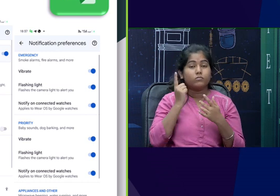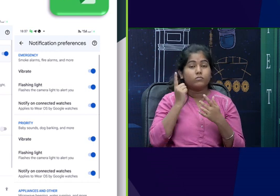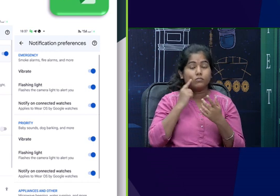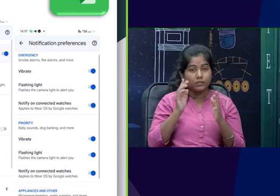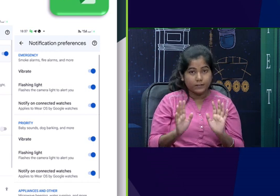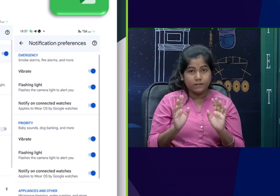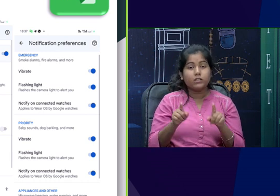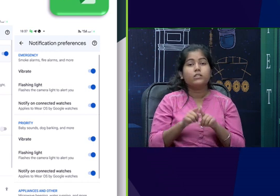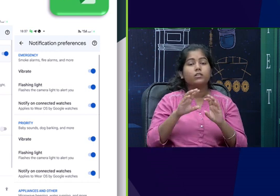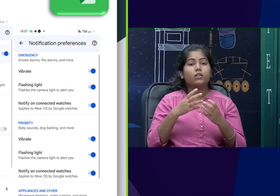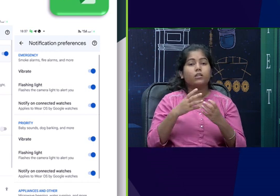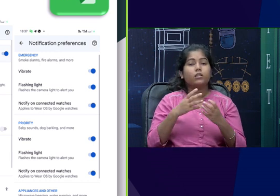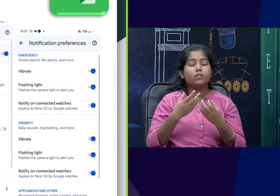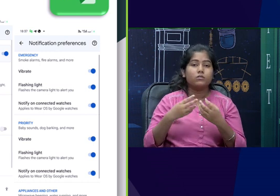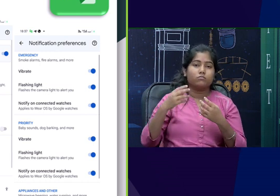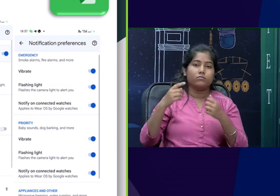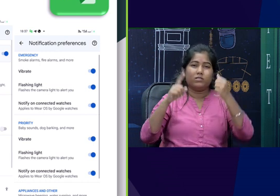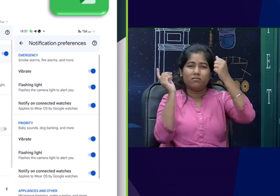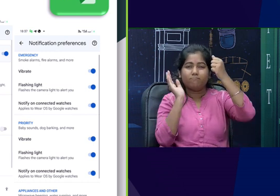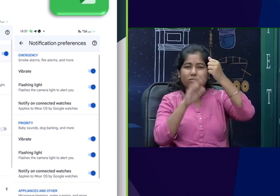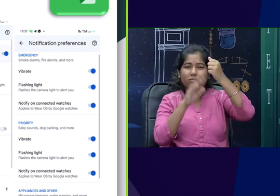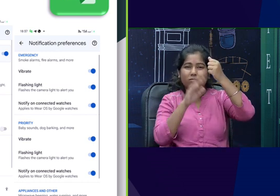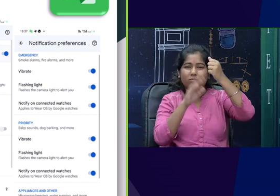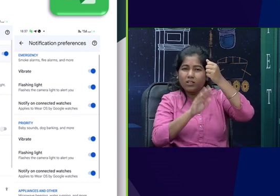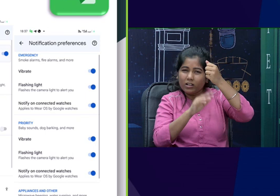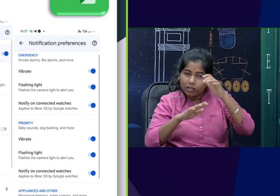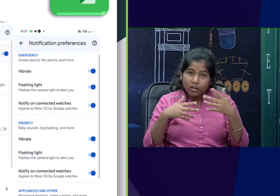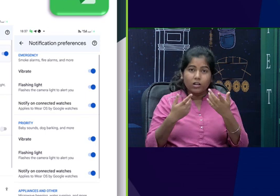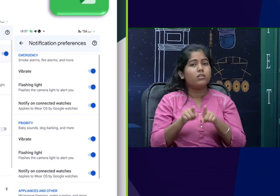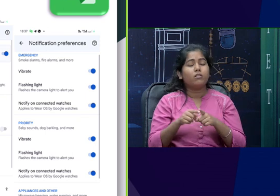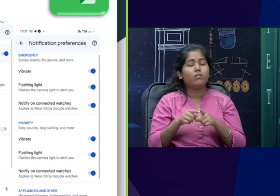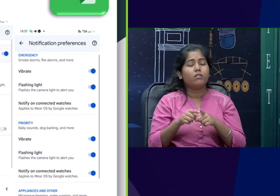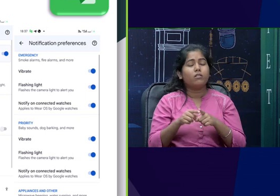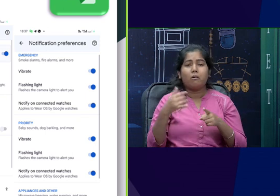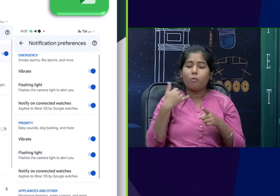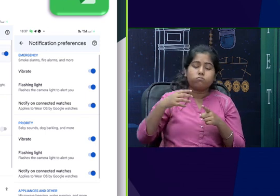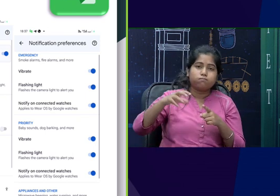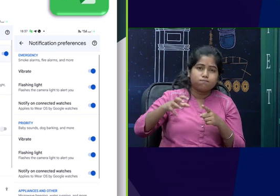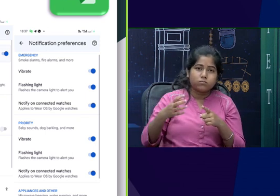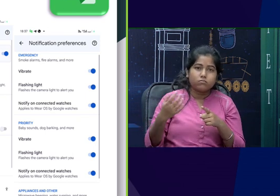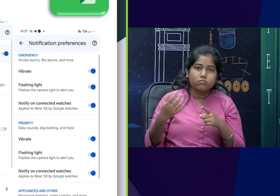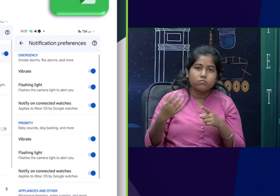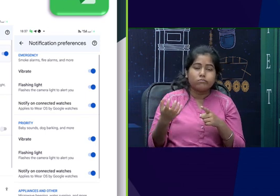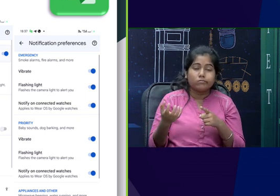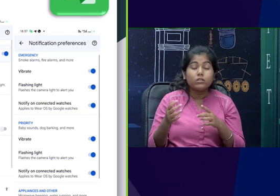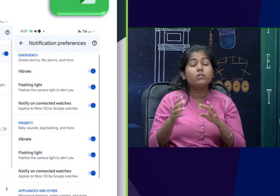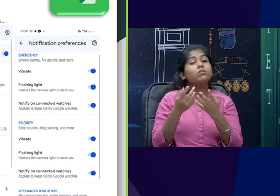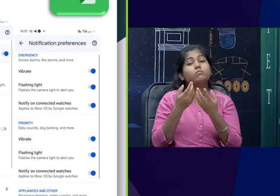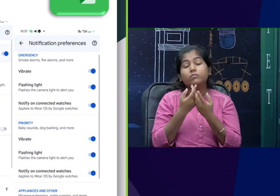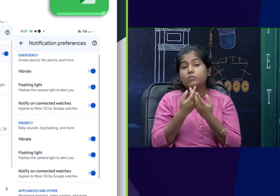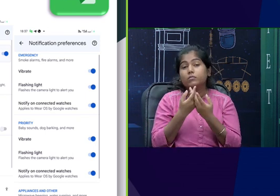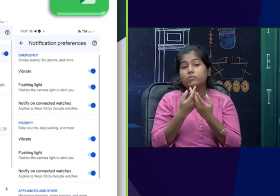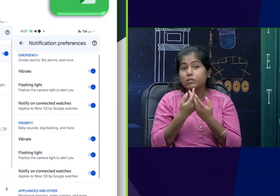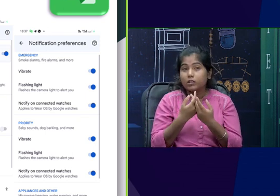फायर अलार्म बज रहा है या फिर स्मोकिंग का अलार्म बज रहा है या इस तरह से कोई भी अदर